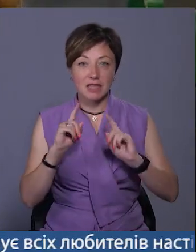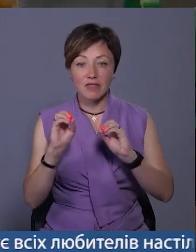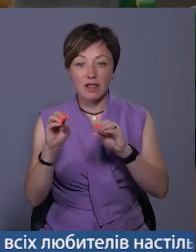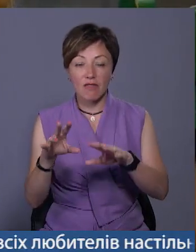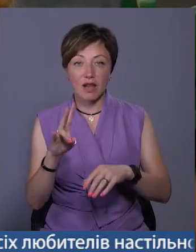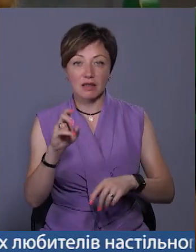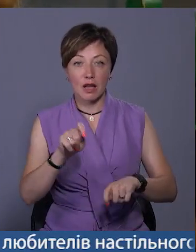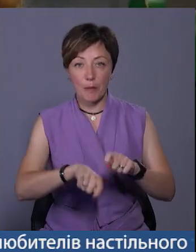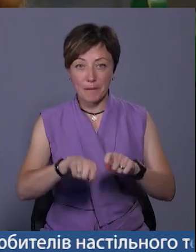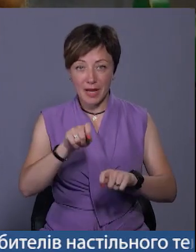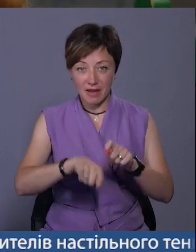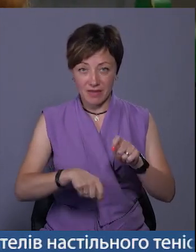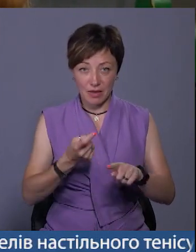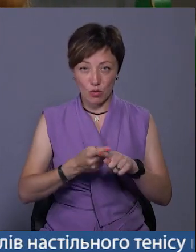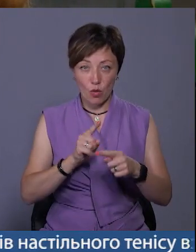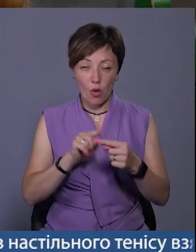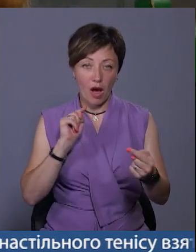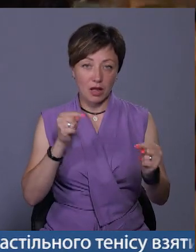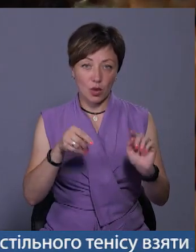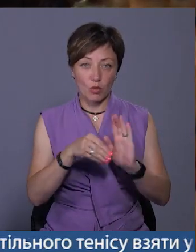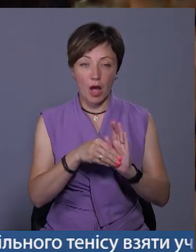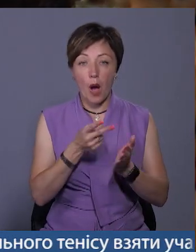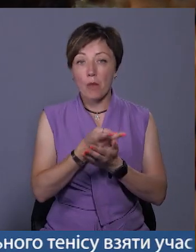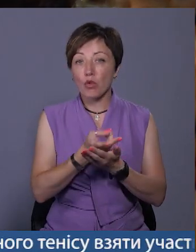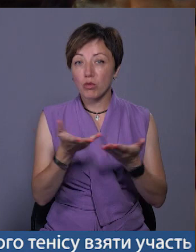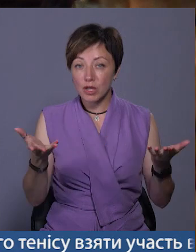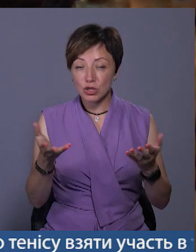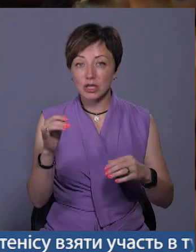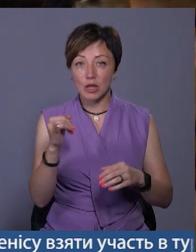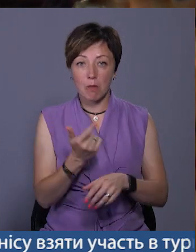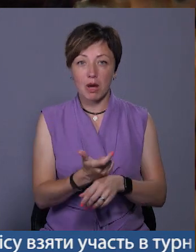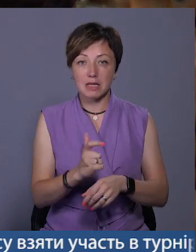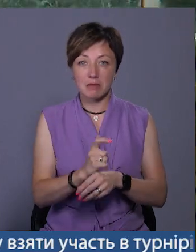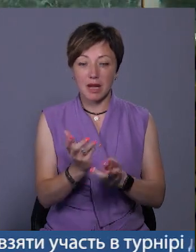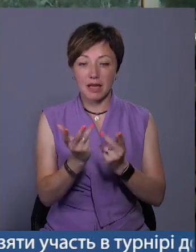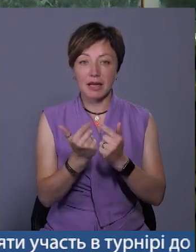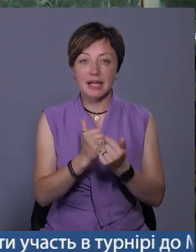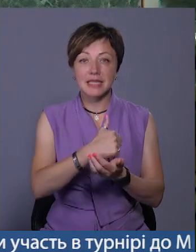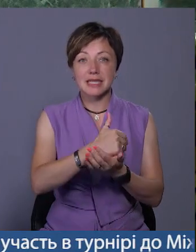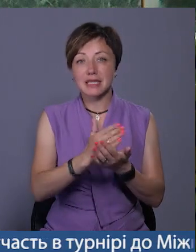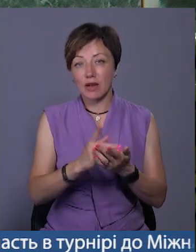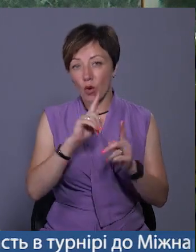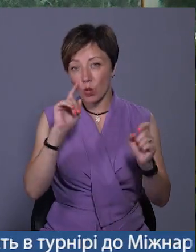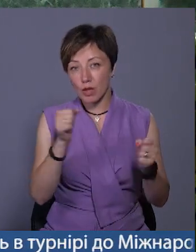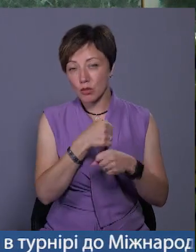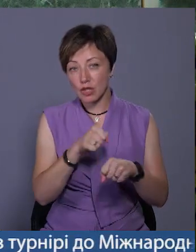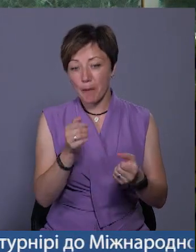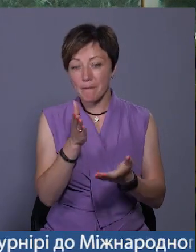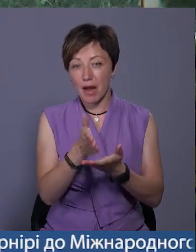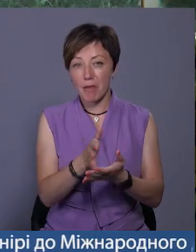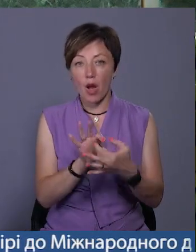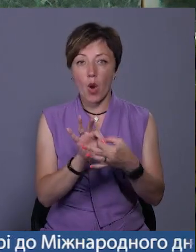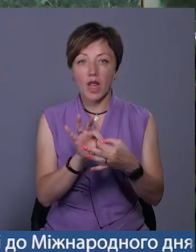на антикорупційну експертизу. Публічність і максимальна кількість сервісів, які унеможливлюють прямий контакт